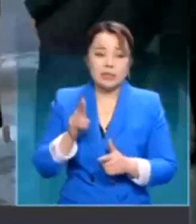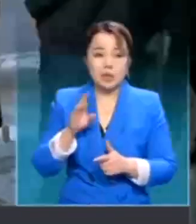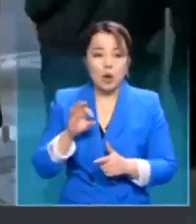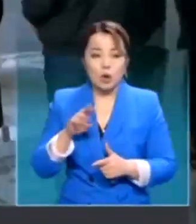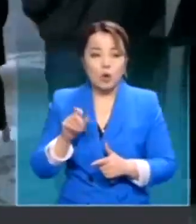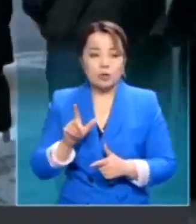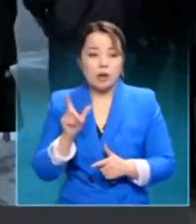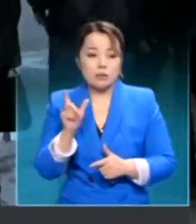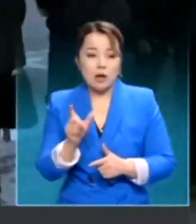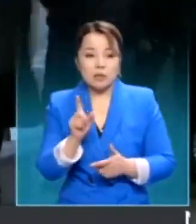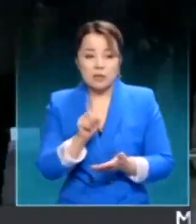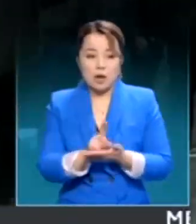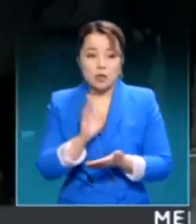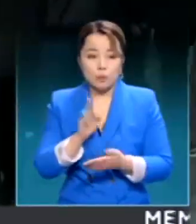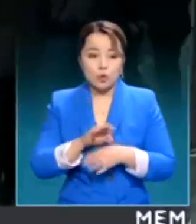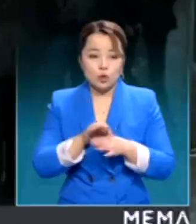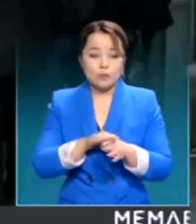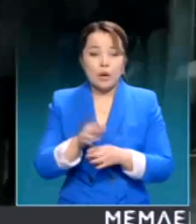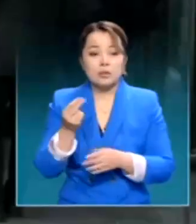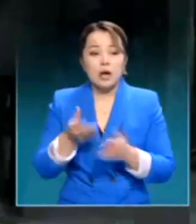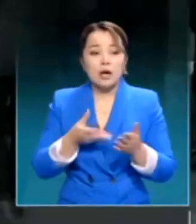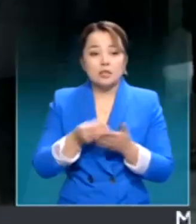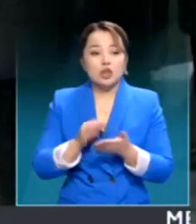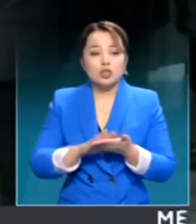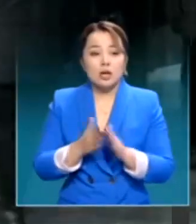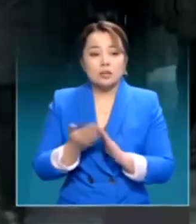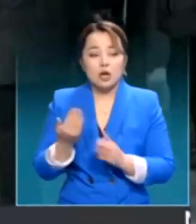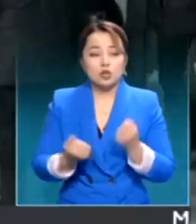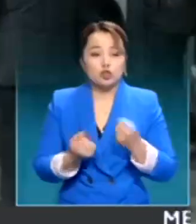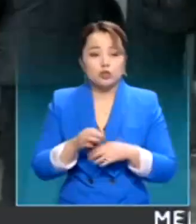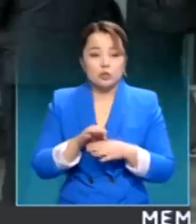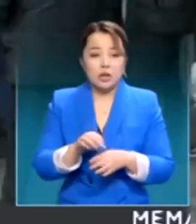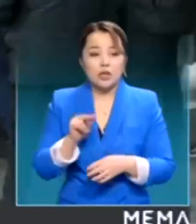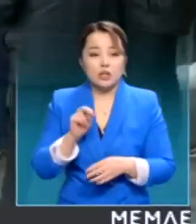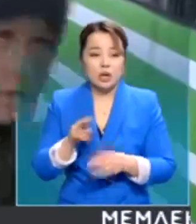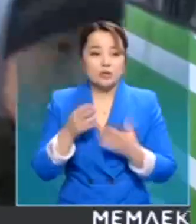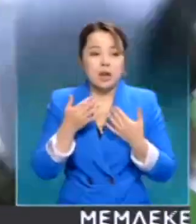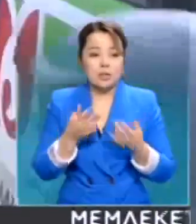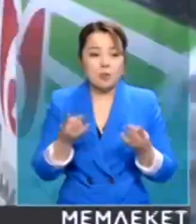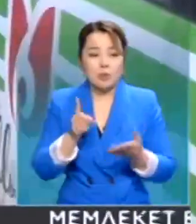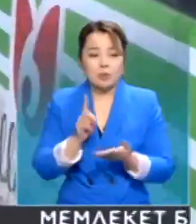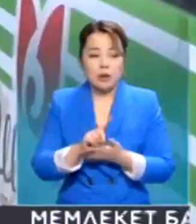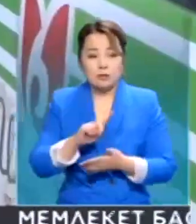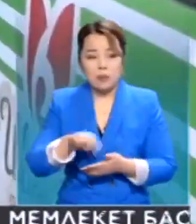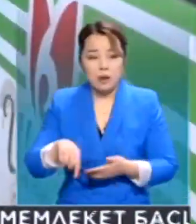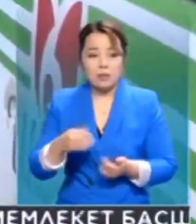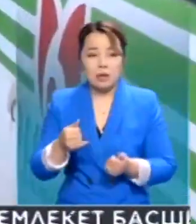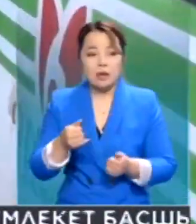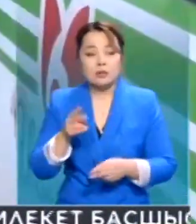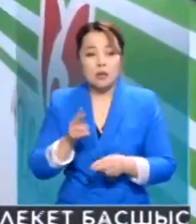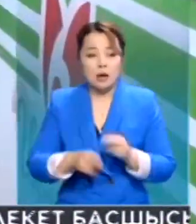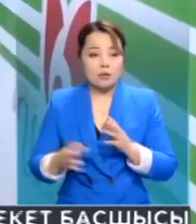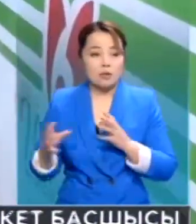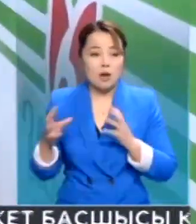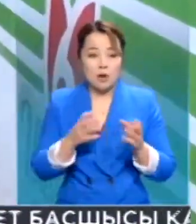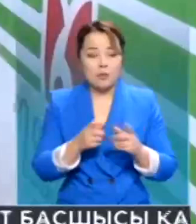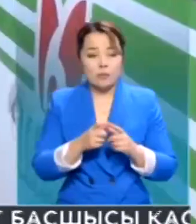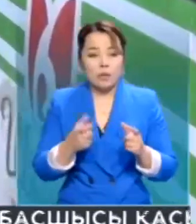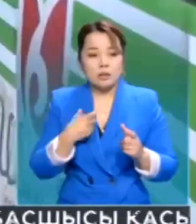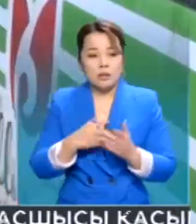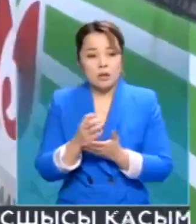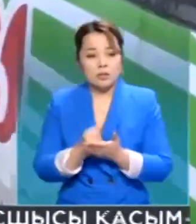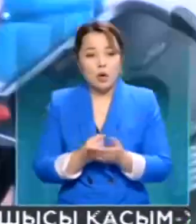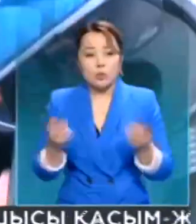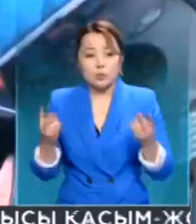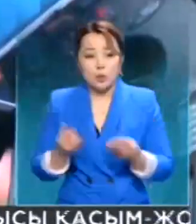код арқылы жасайды. Ал нақты ақшамен төлеген жағдайда жүргізушіден чек талап етіледі және оны сапар аяқталғанға дейін сақтап қою